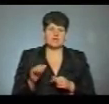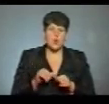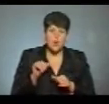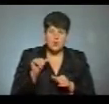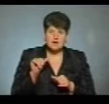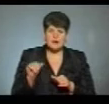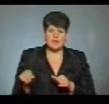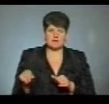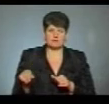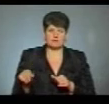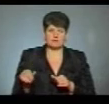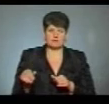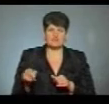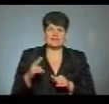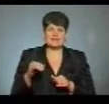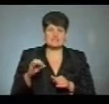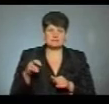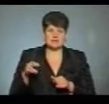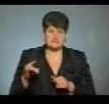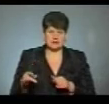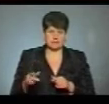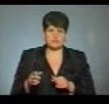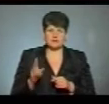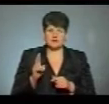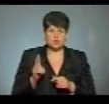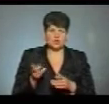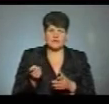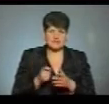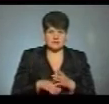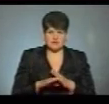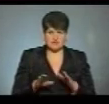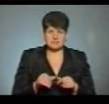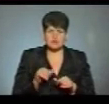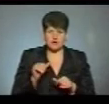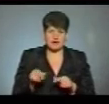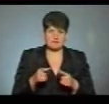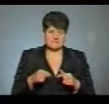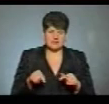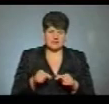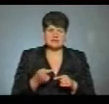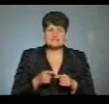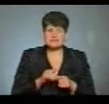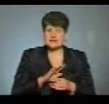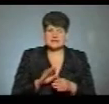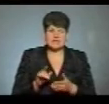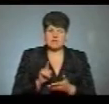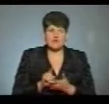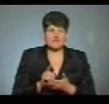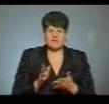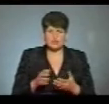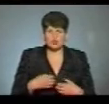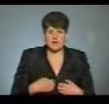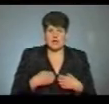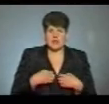окремо від самого диспансеру. Я, тобто ніхто диспансер не вважаю, закривається, окреме відділення, сьогодні корпус. Це не повинно десь